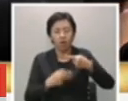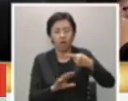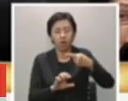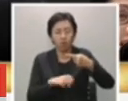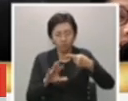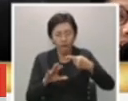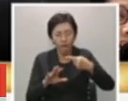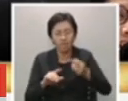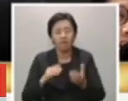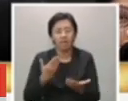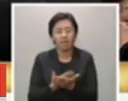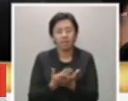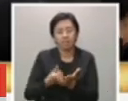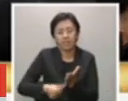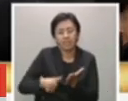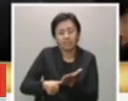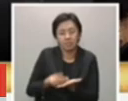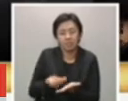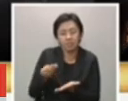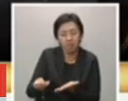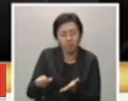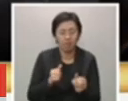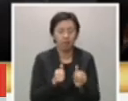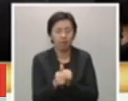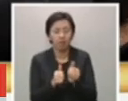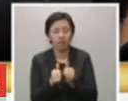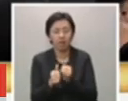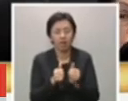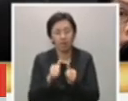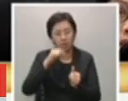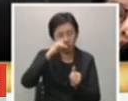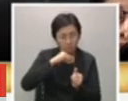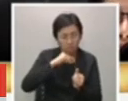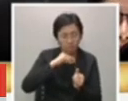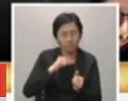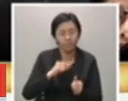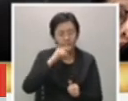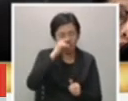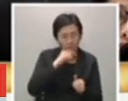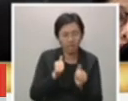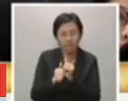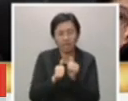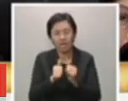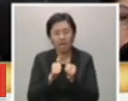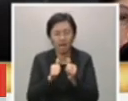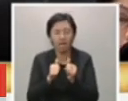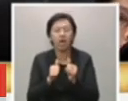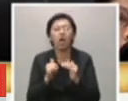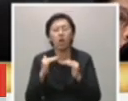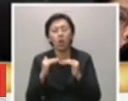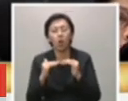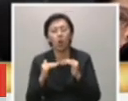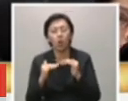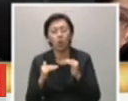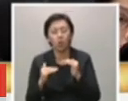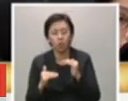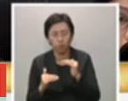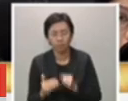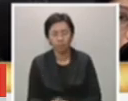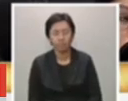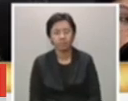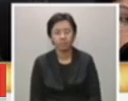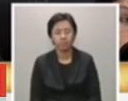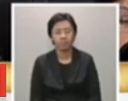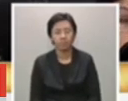ต้องเริ่มเสียภาษีการแข่งขันของไทยความสามารถในการแข่งขันก็ลดลงไปอีก